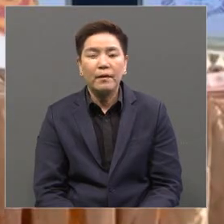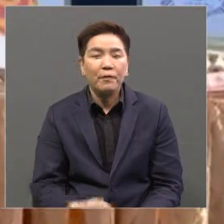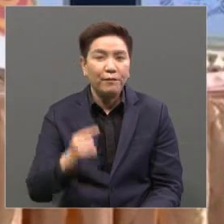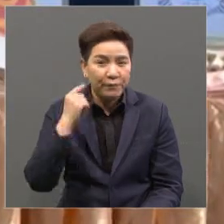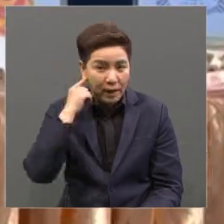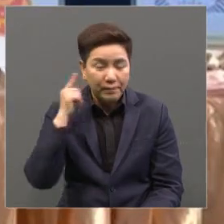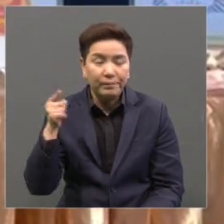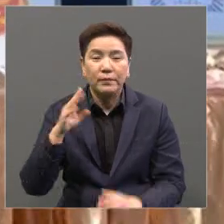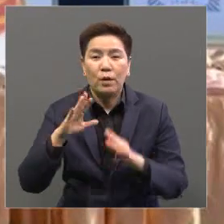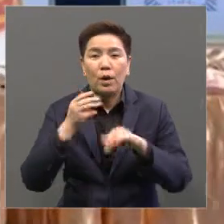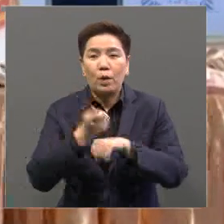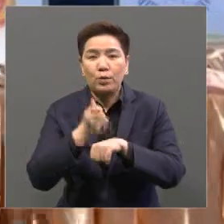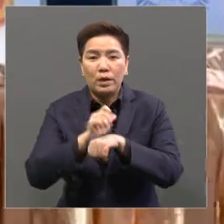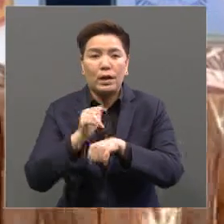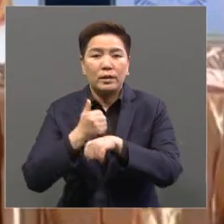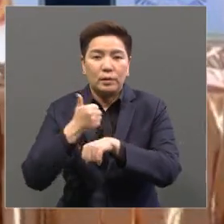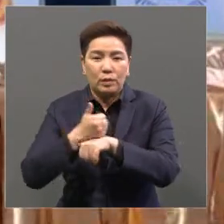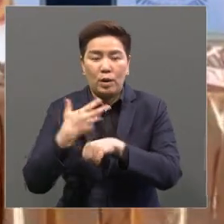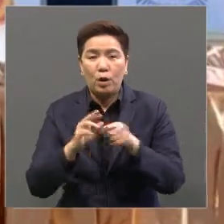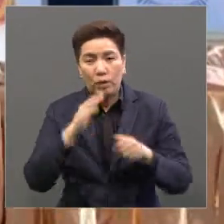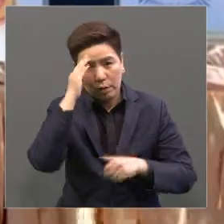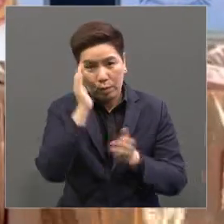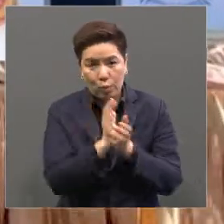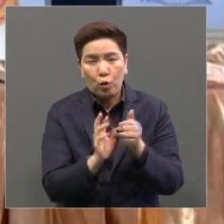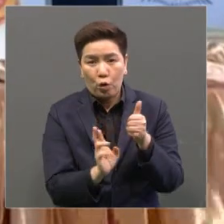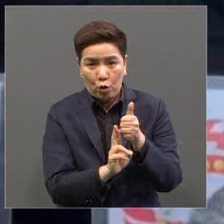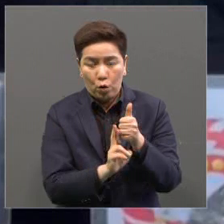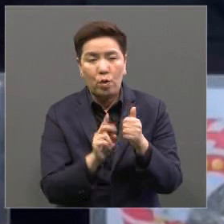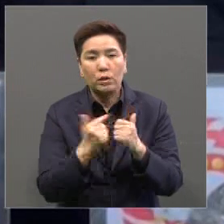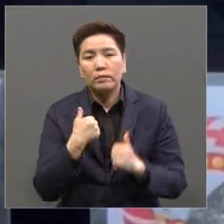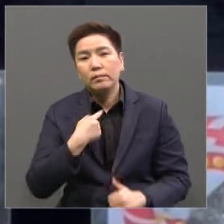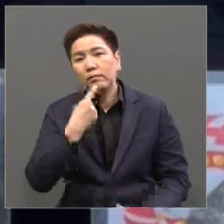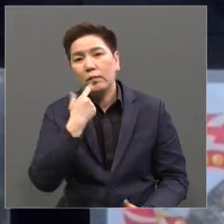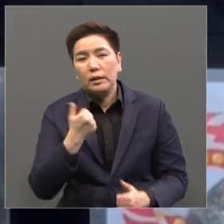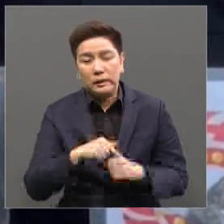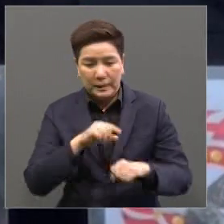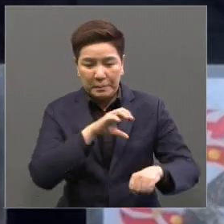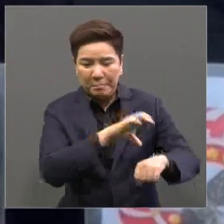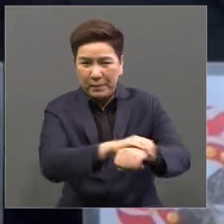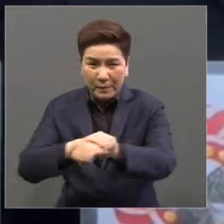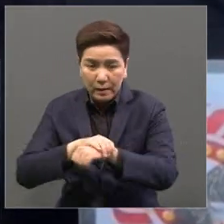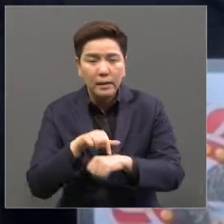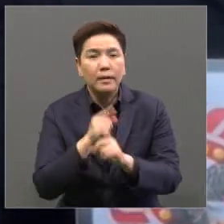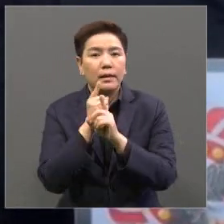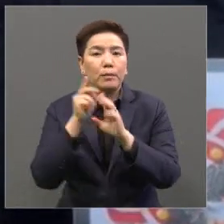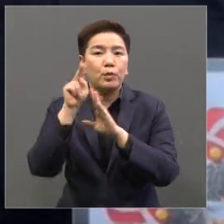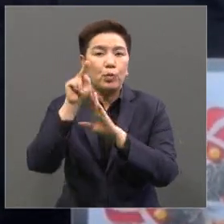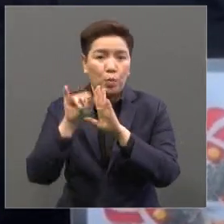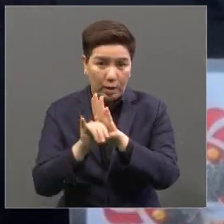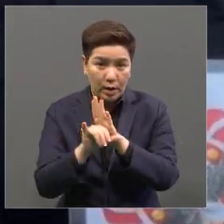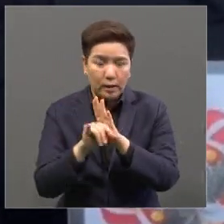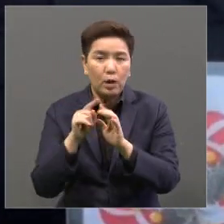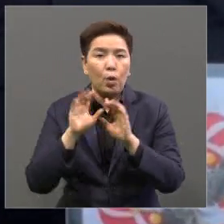ฟังพ่อเมืองไปแล้วนะครับมาฟังทางด้านรองผบตรบ้างพลตำรวจเอกชินภัทรบอกว่าปฏิบัติการครั้งนี้เนี่ยก็เป็นไปตามนโยบายแล้ว